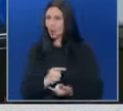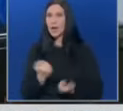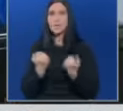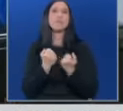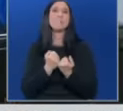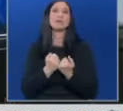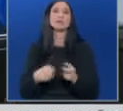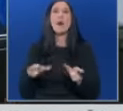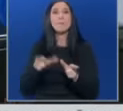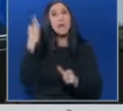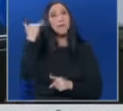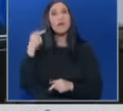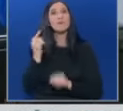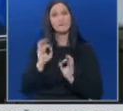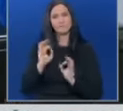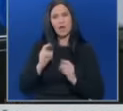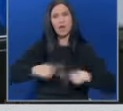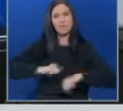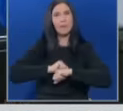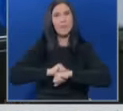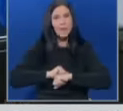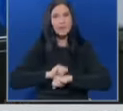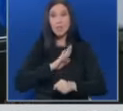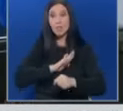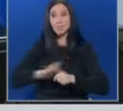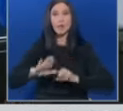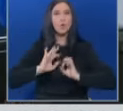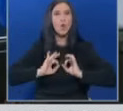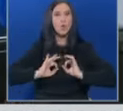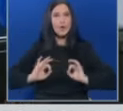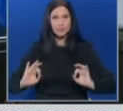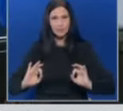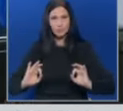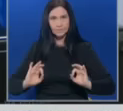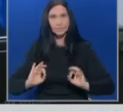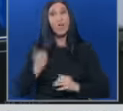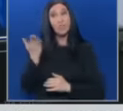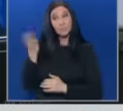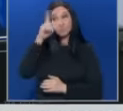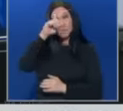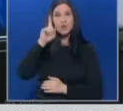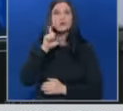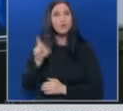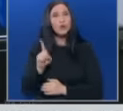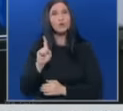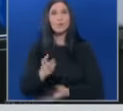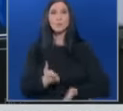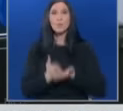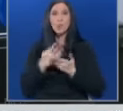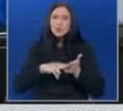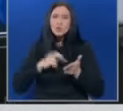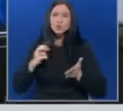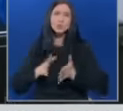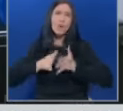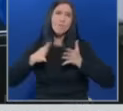на Мария Габриел в един такъв кабинет е напълно ясно. Тя е човека, който може да помогне изключително много